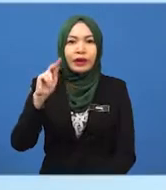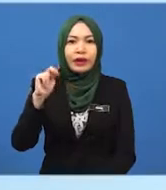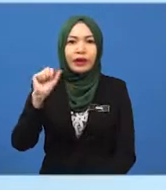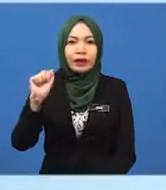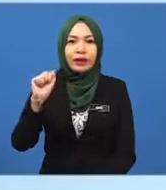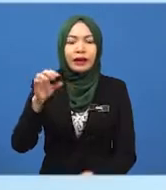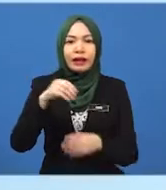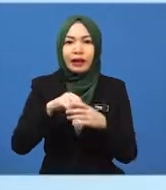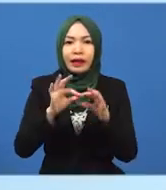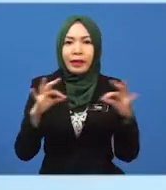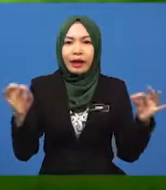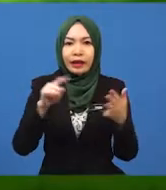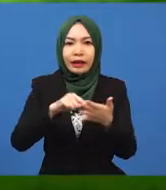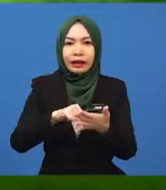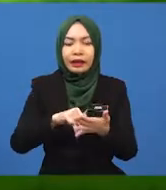ayat ini,